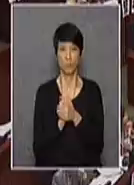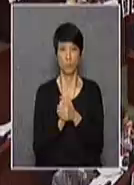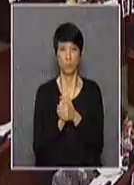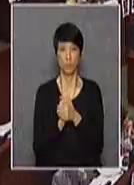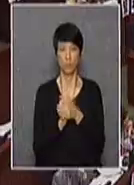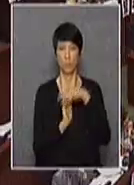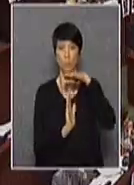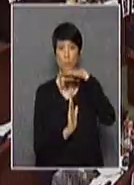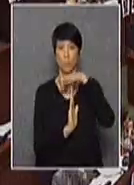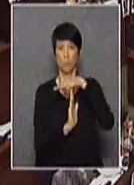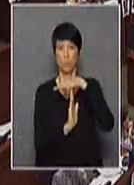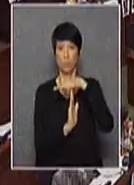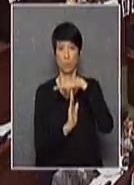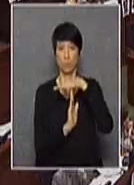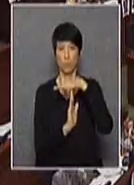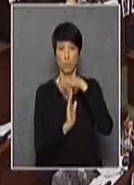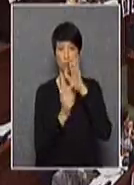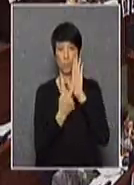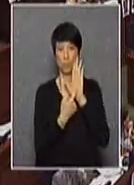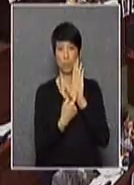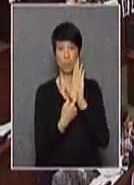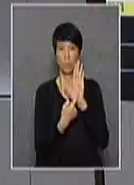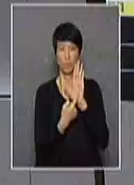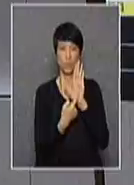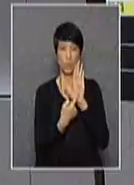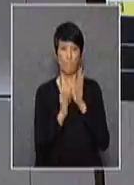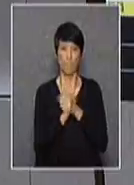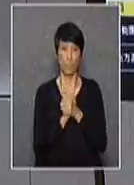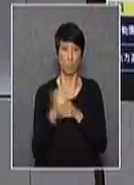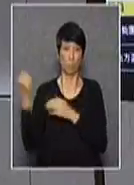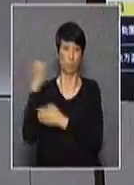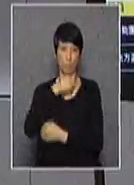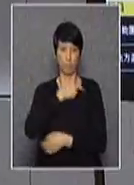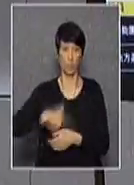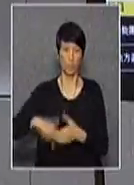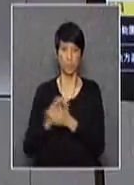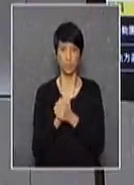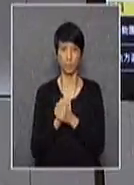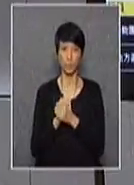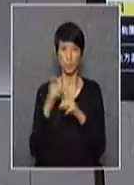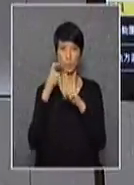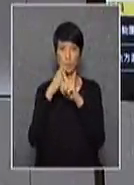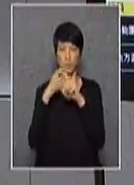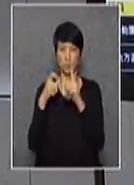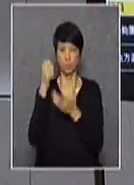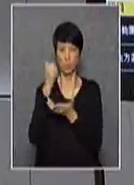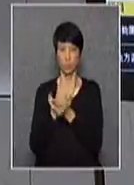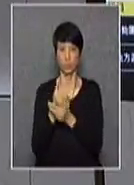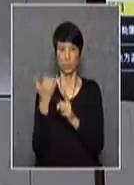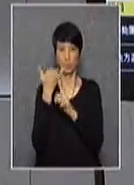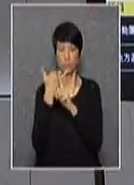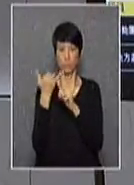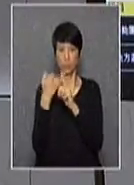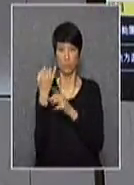停止表決，顯示結果。功能團體選舉產生的議員，19位出席，沒人贊成，16位反